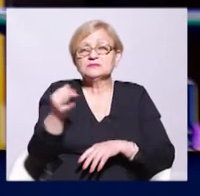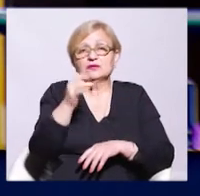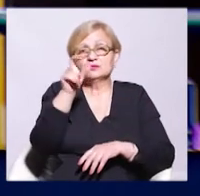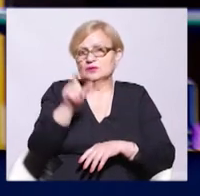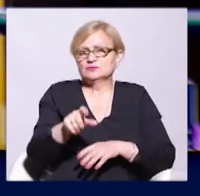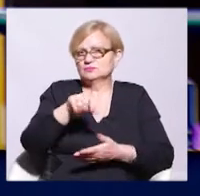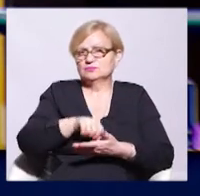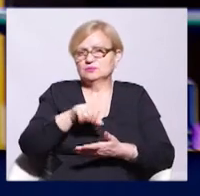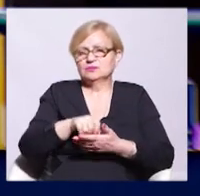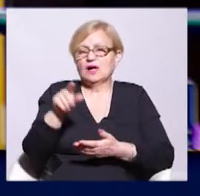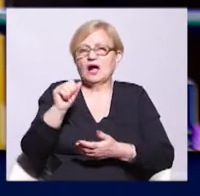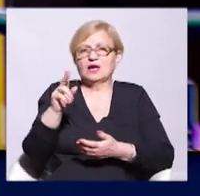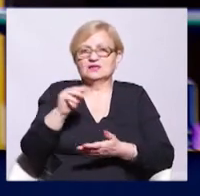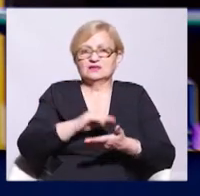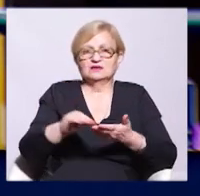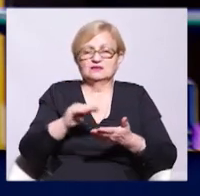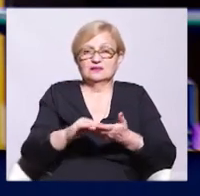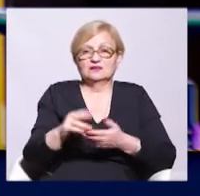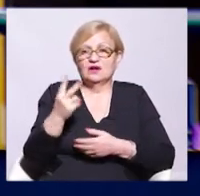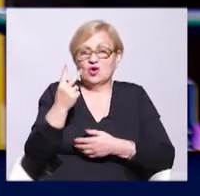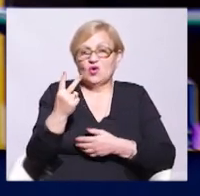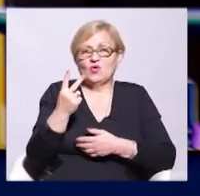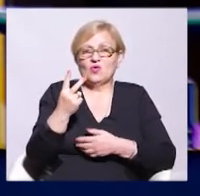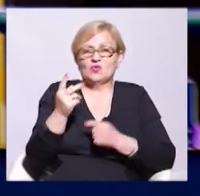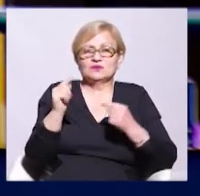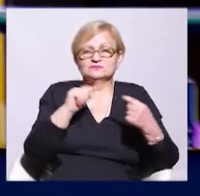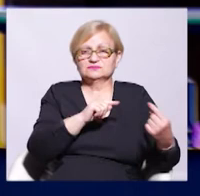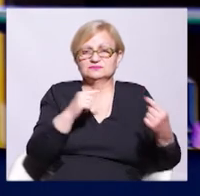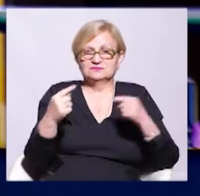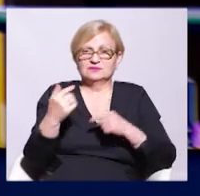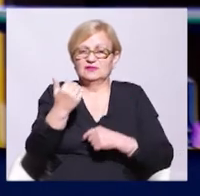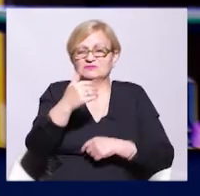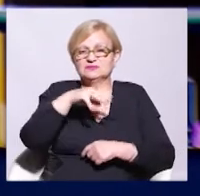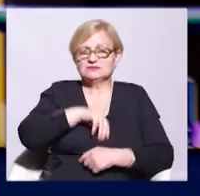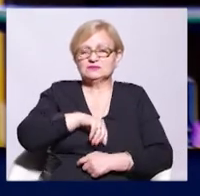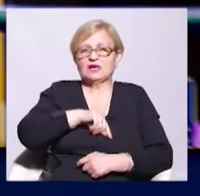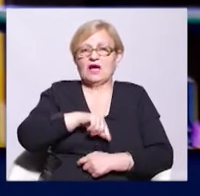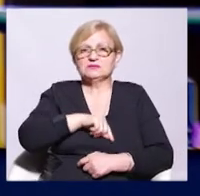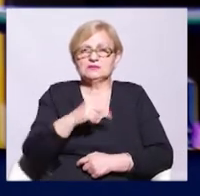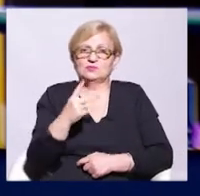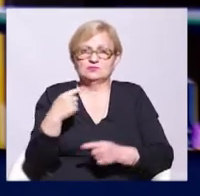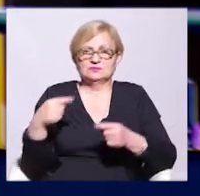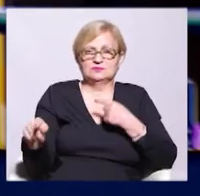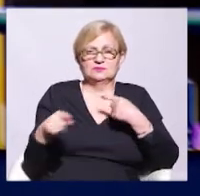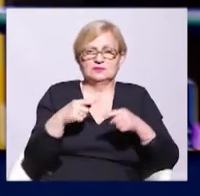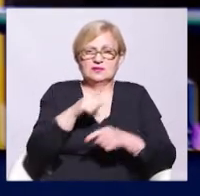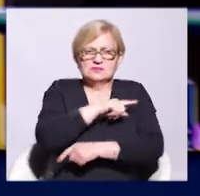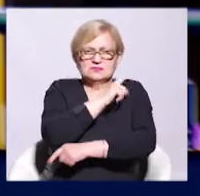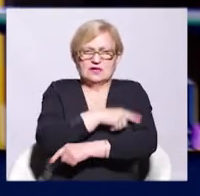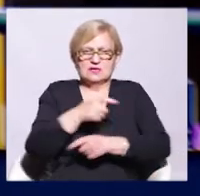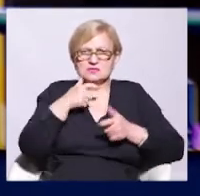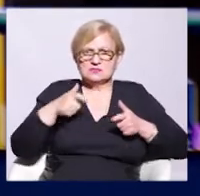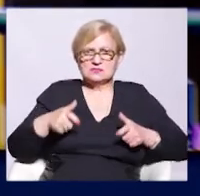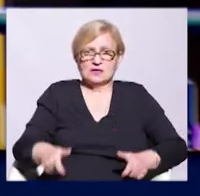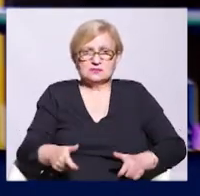პერსონაჟში აკაკი წერეთელი ორ ურთიერთ საპირისპირო ბუნებას ამეტყველებს. ძლევამოსილი